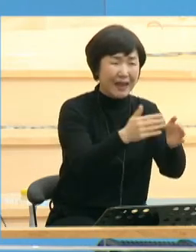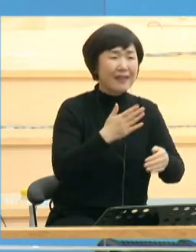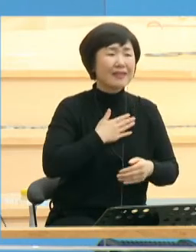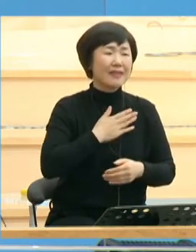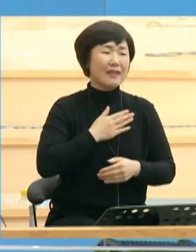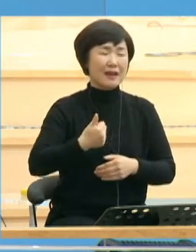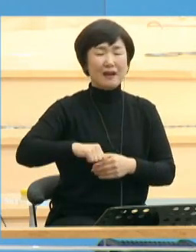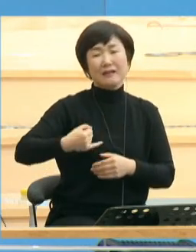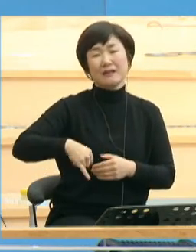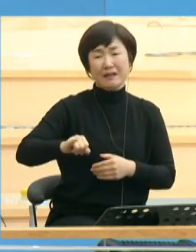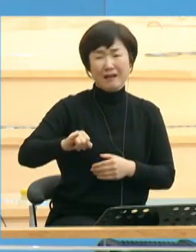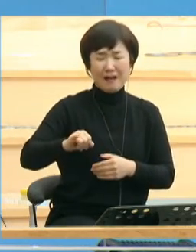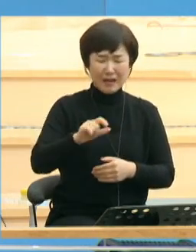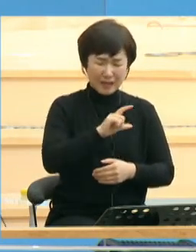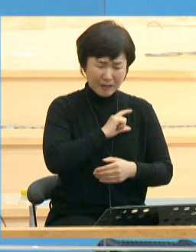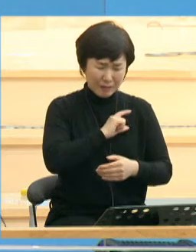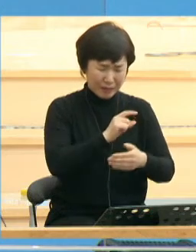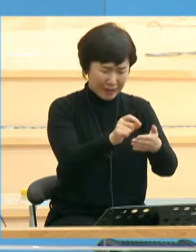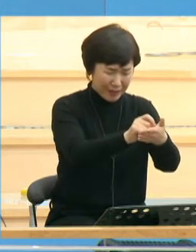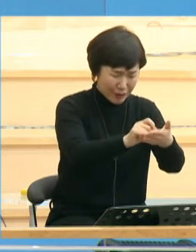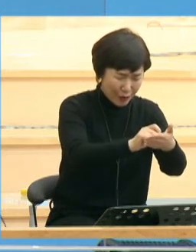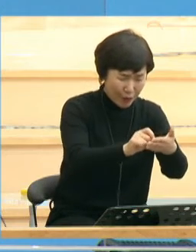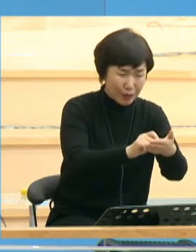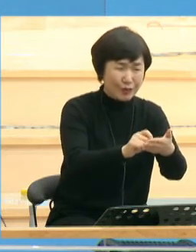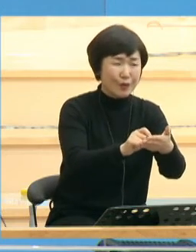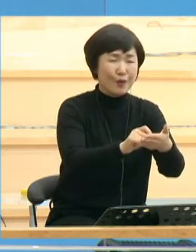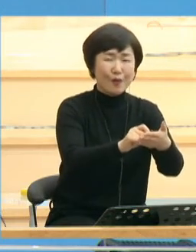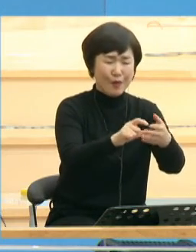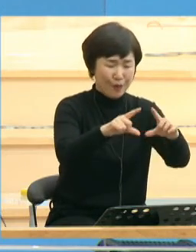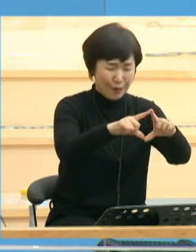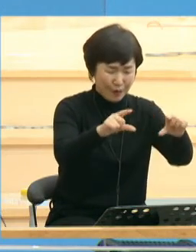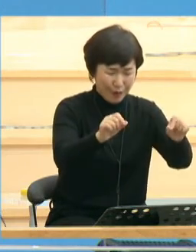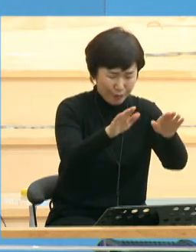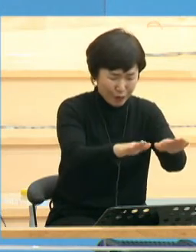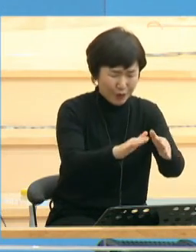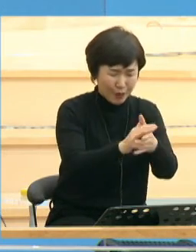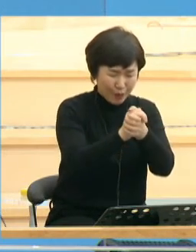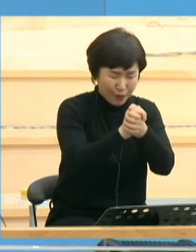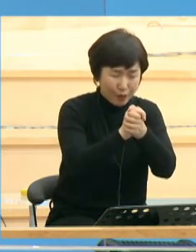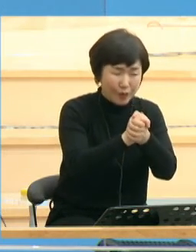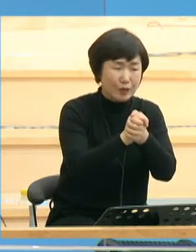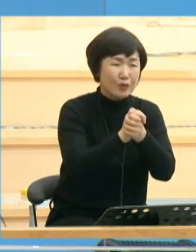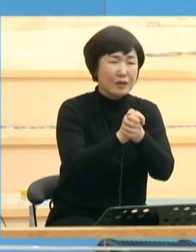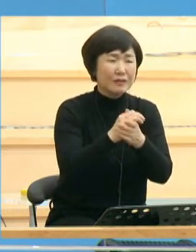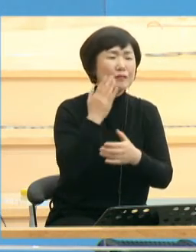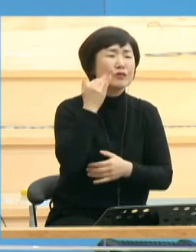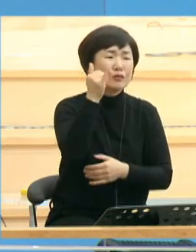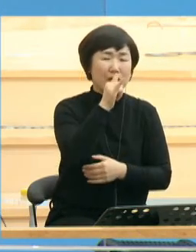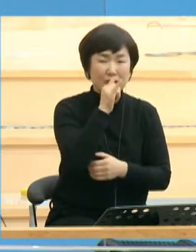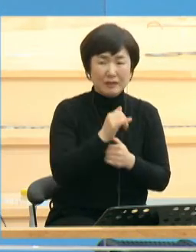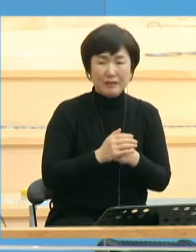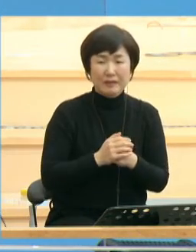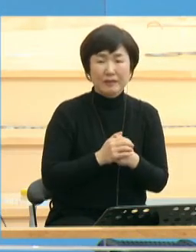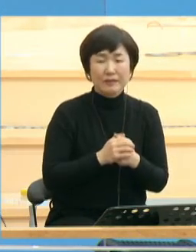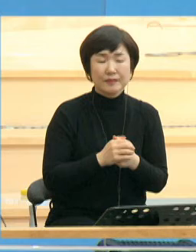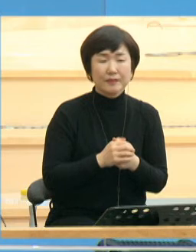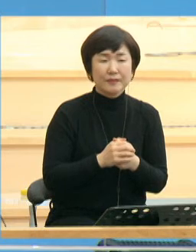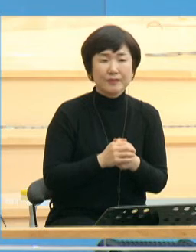인데 내새끼 이름을 이런 석자를 태신자 로 작정을 해야되